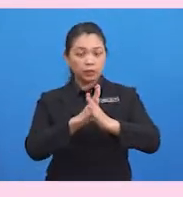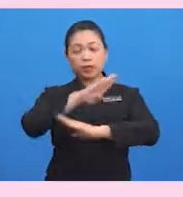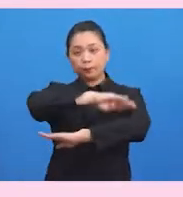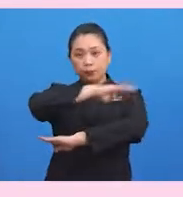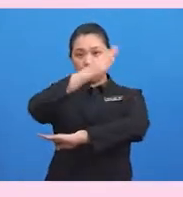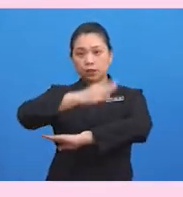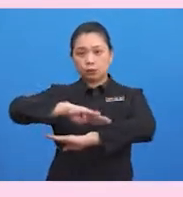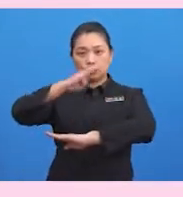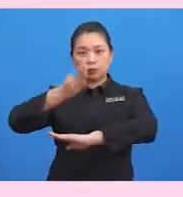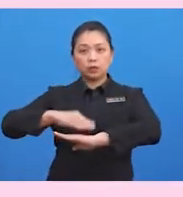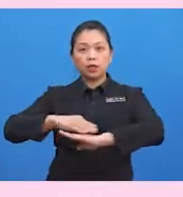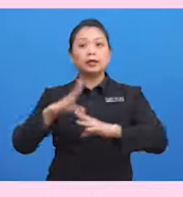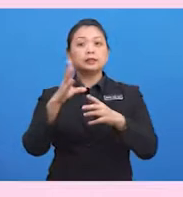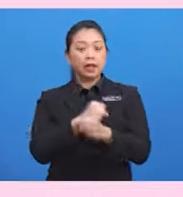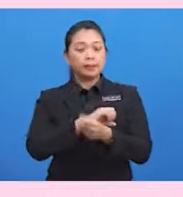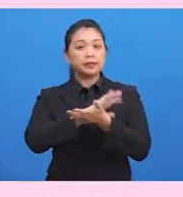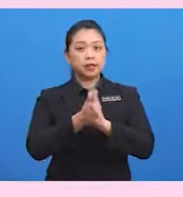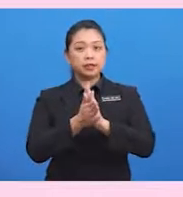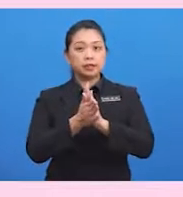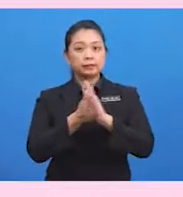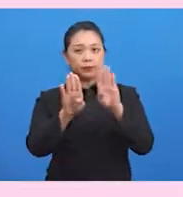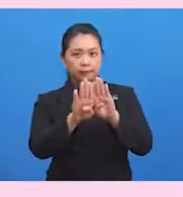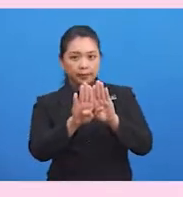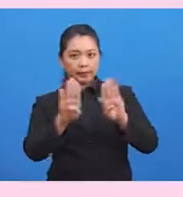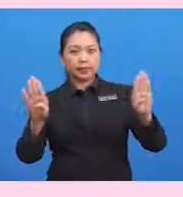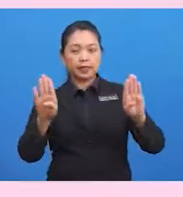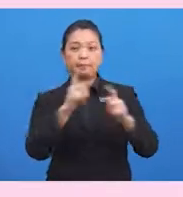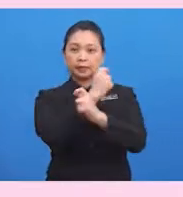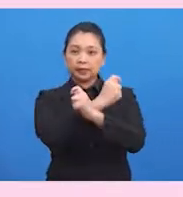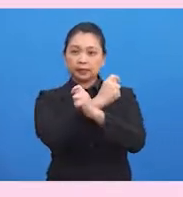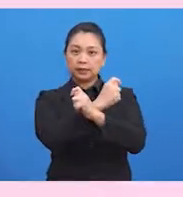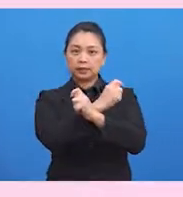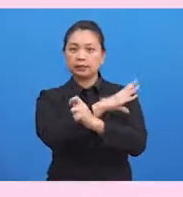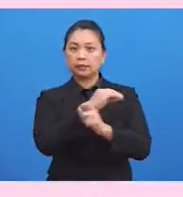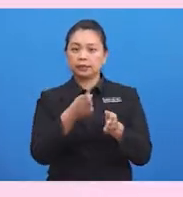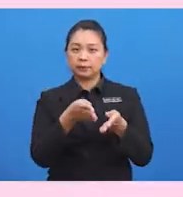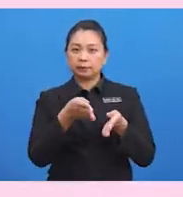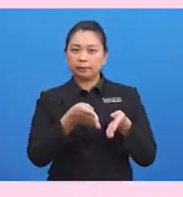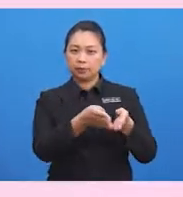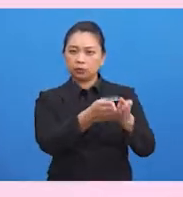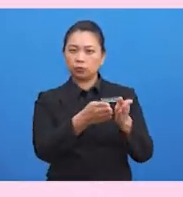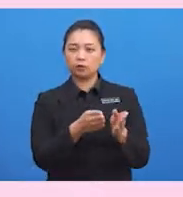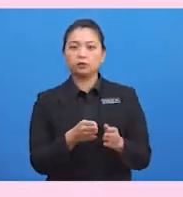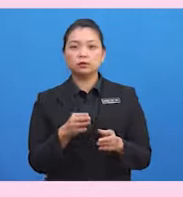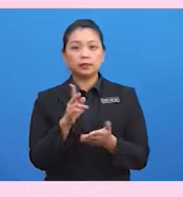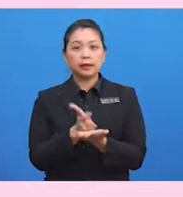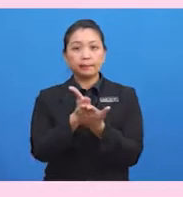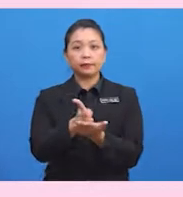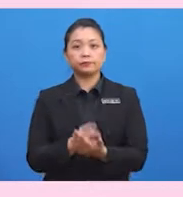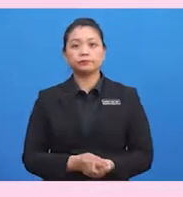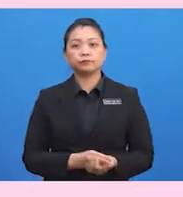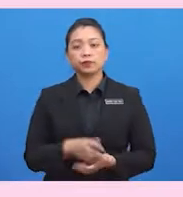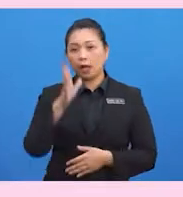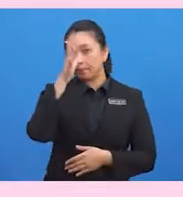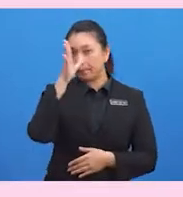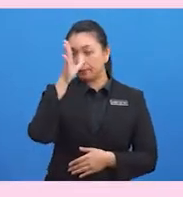mana dijadikan sebagai benteng dengan dan menjadi panduan kapal dagang untuk berlayar gimna ke